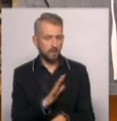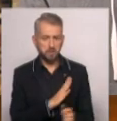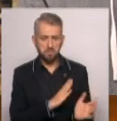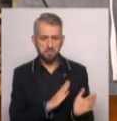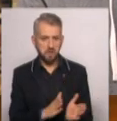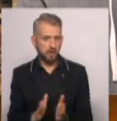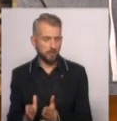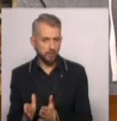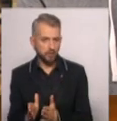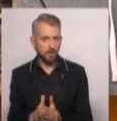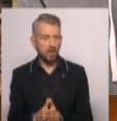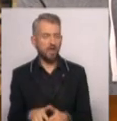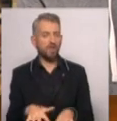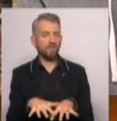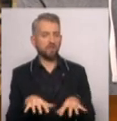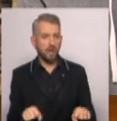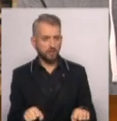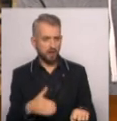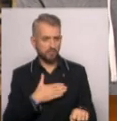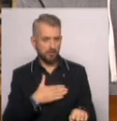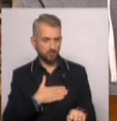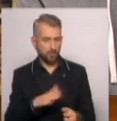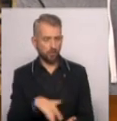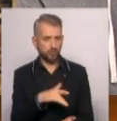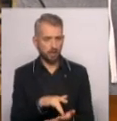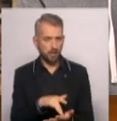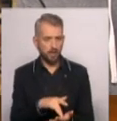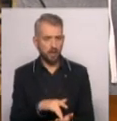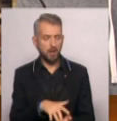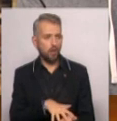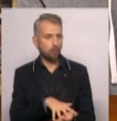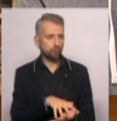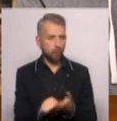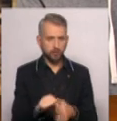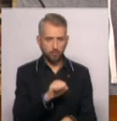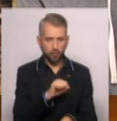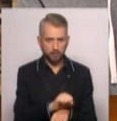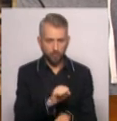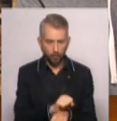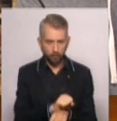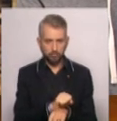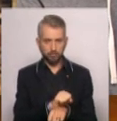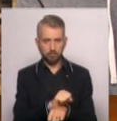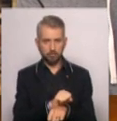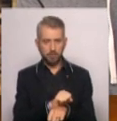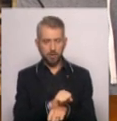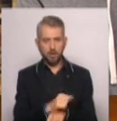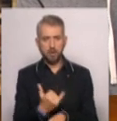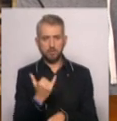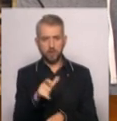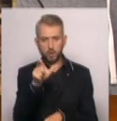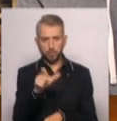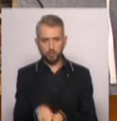порядку. Влада наша городська зносить постановку. Угу. Час людина